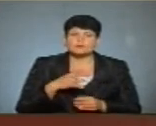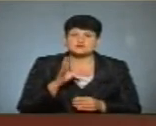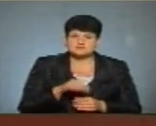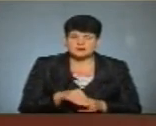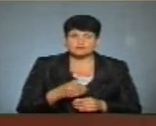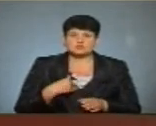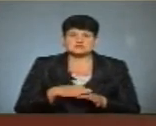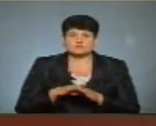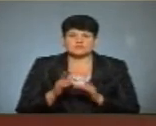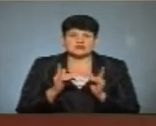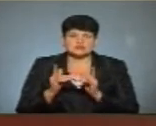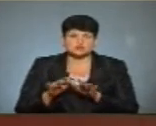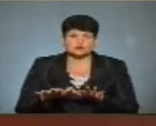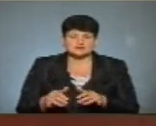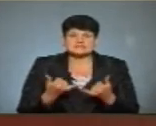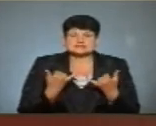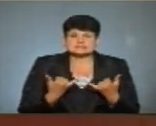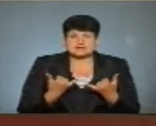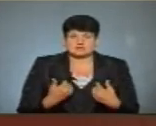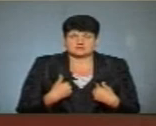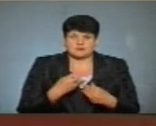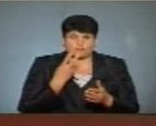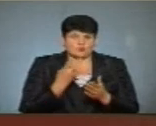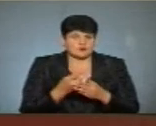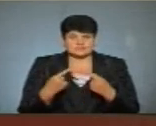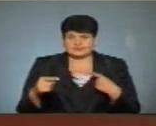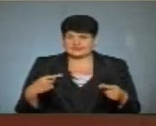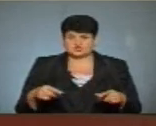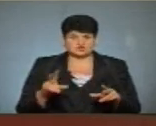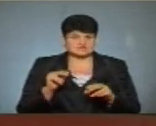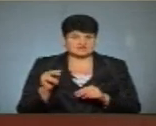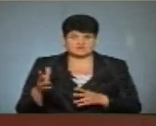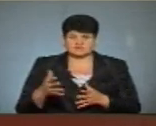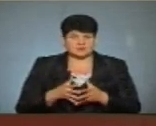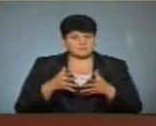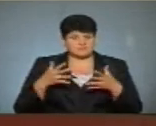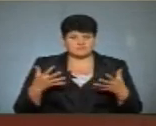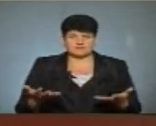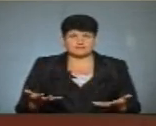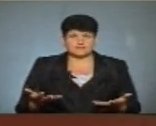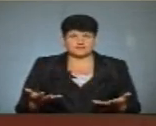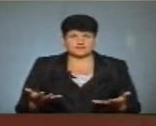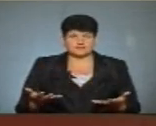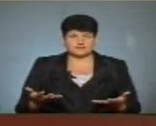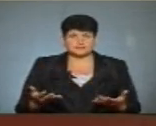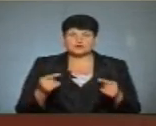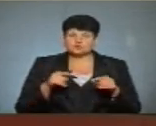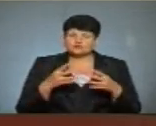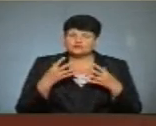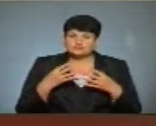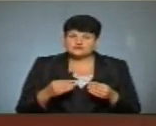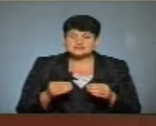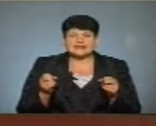по заповненості ліжкомість. Зараз нам показують зовсім інші цифри, вони набагато вищі. І тут вже йде